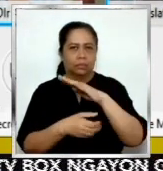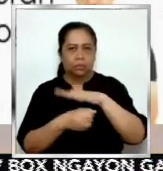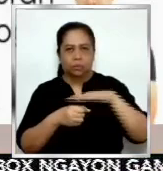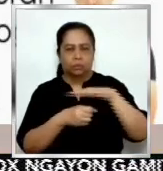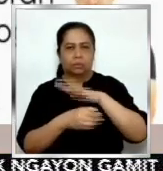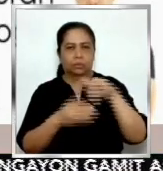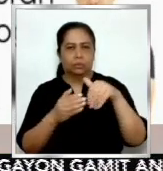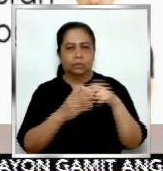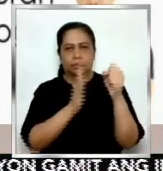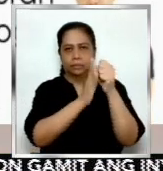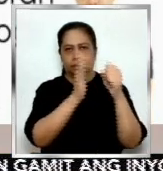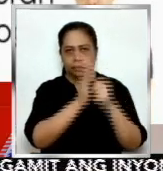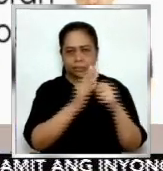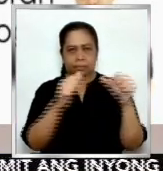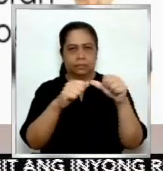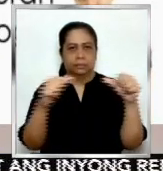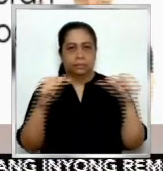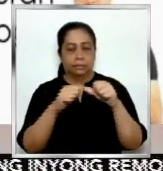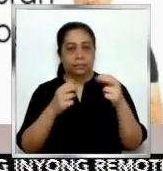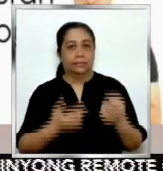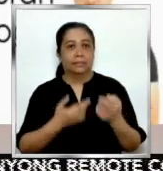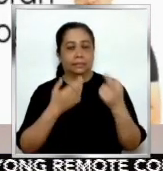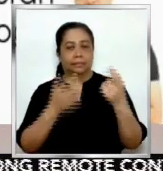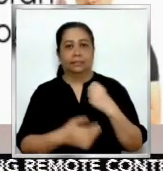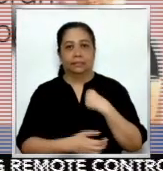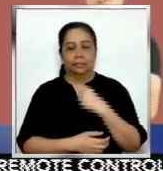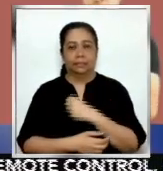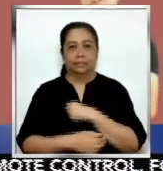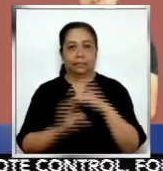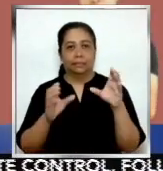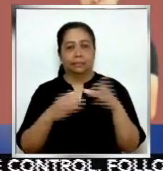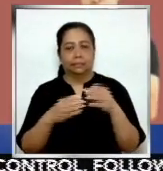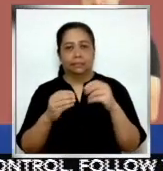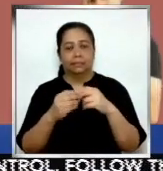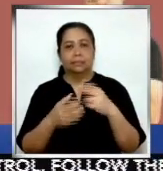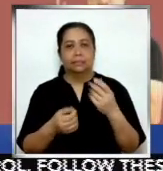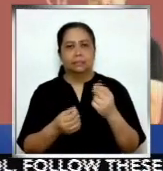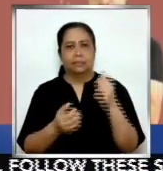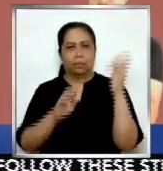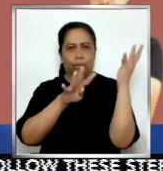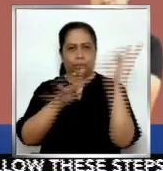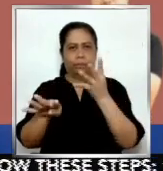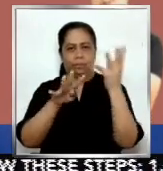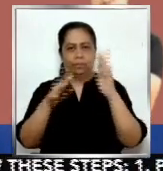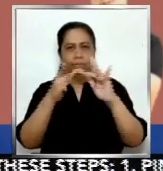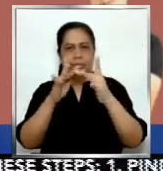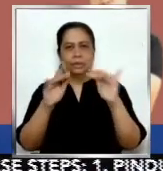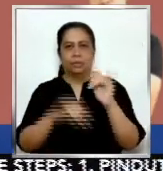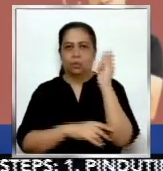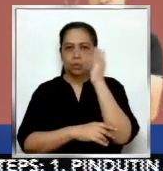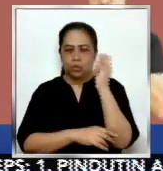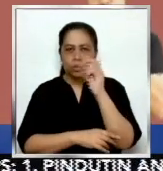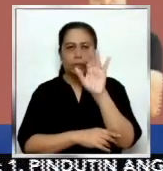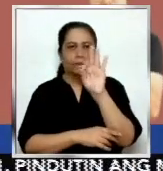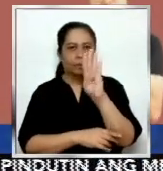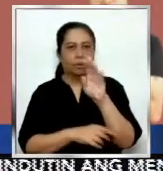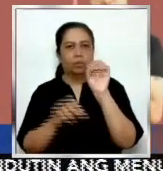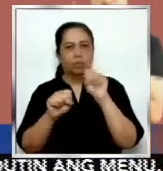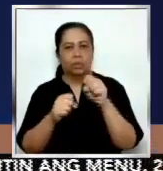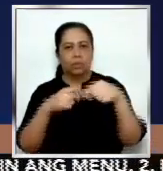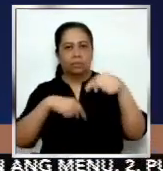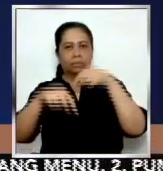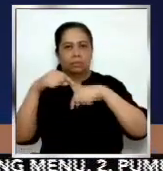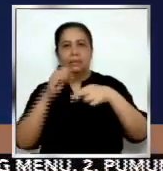na. Irerekomenda ng Senate Committee on Education na ang episodes i-upload din online gaya sa YouTube o Facebook para pwedeng balikan ng